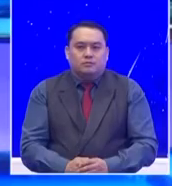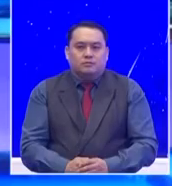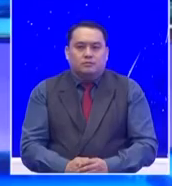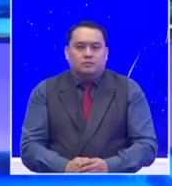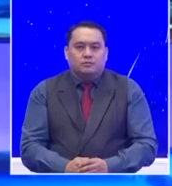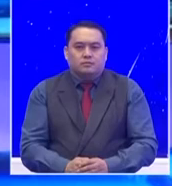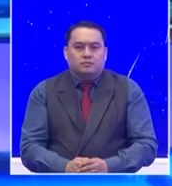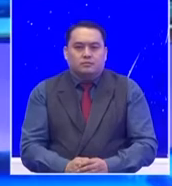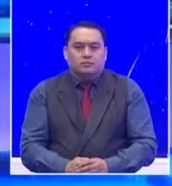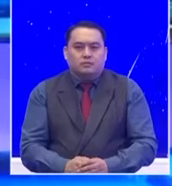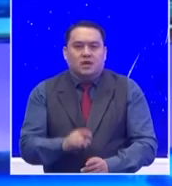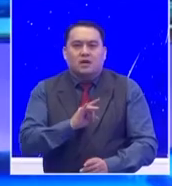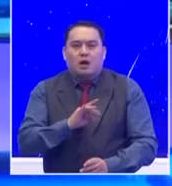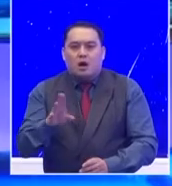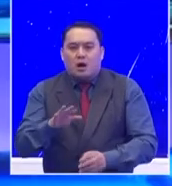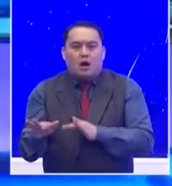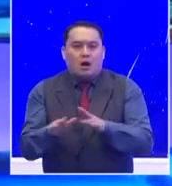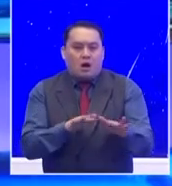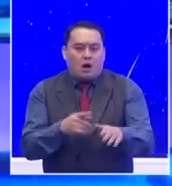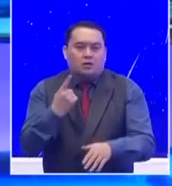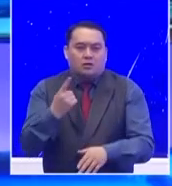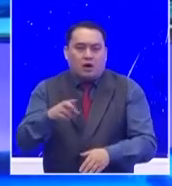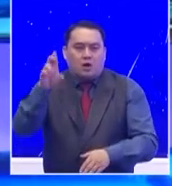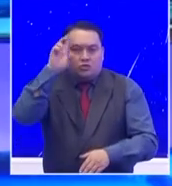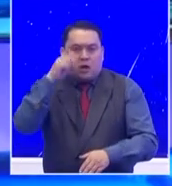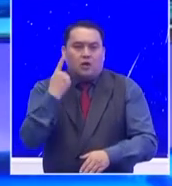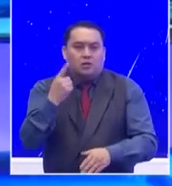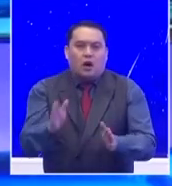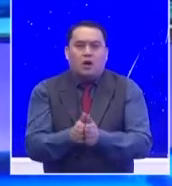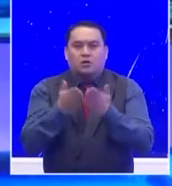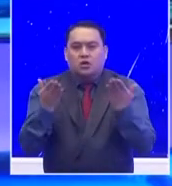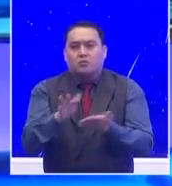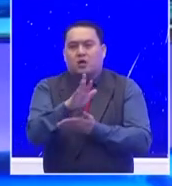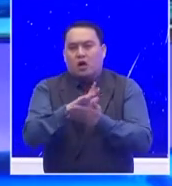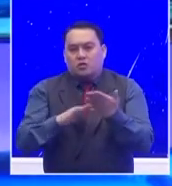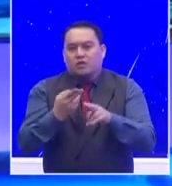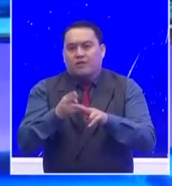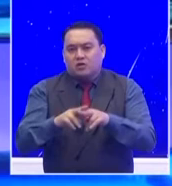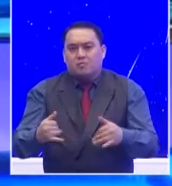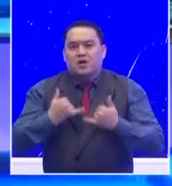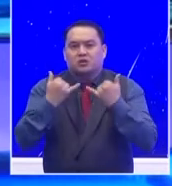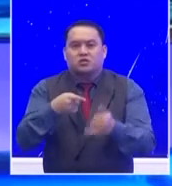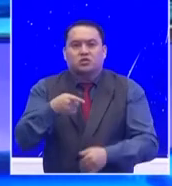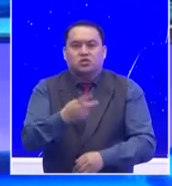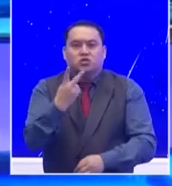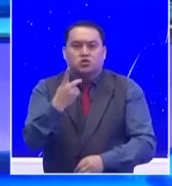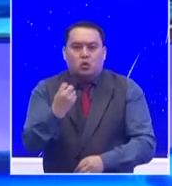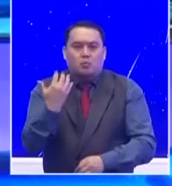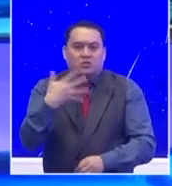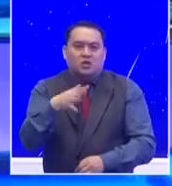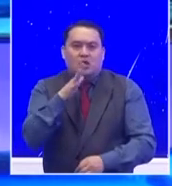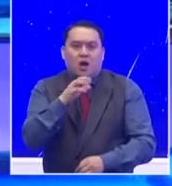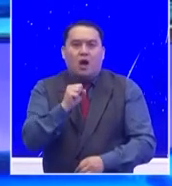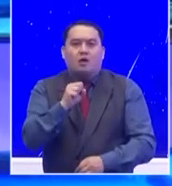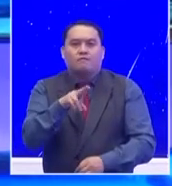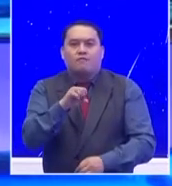К другим темам. Республиканская акция «Одна страна, одна книга» продолжается. В этом году она посвящена 1150-летию